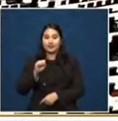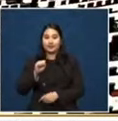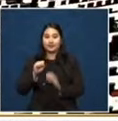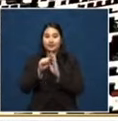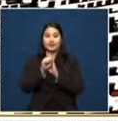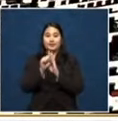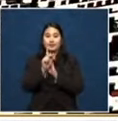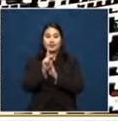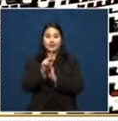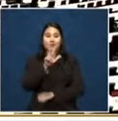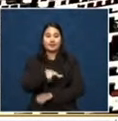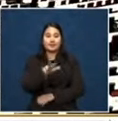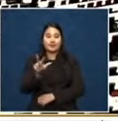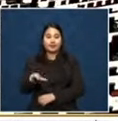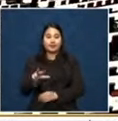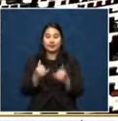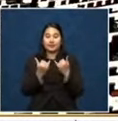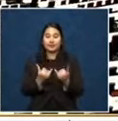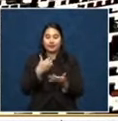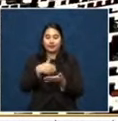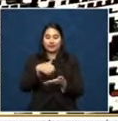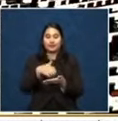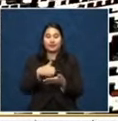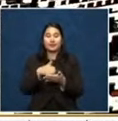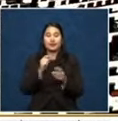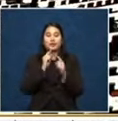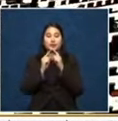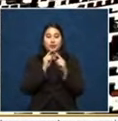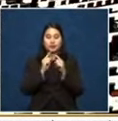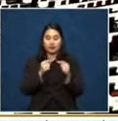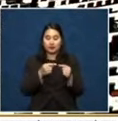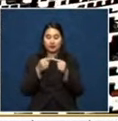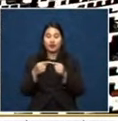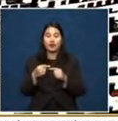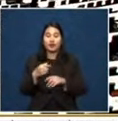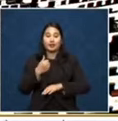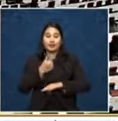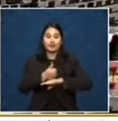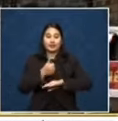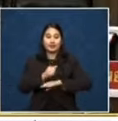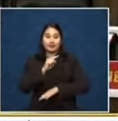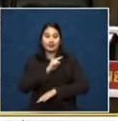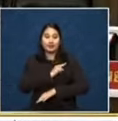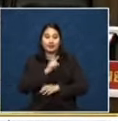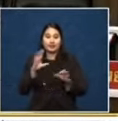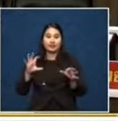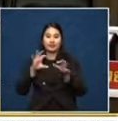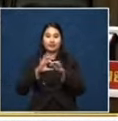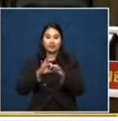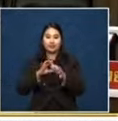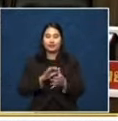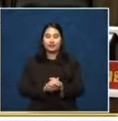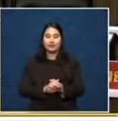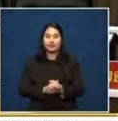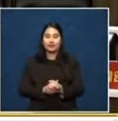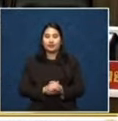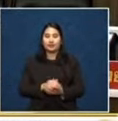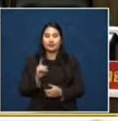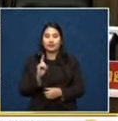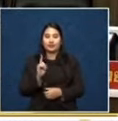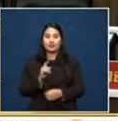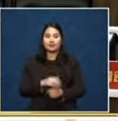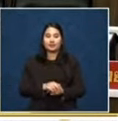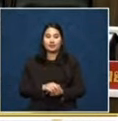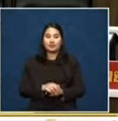นครพรรคเพื่อไทยขอกราบเรียนหาือท่านประธานผ่านไปยังหน่วยงานที่เกี่ยวข้องเนื่องจากได้รับการร้อง